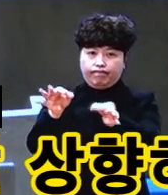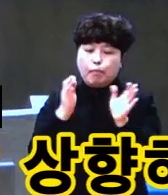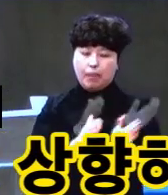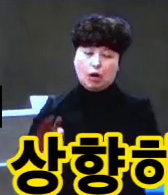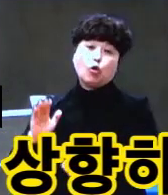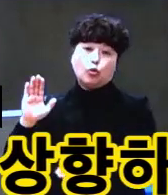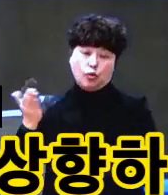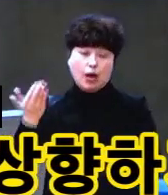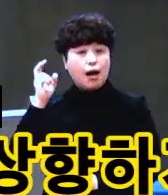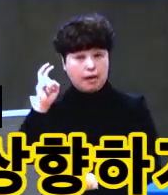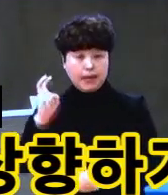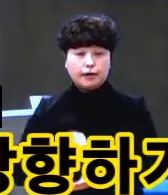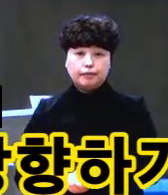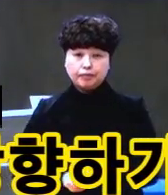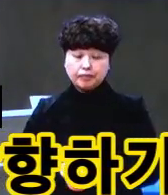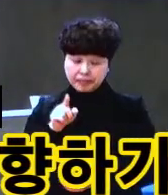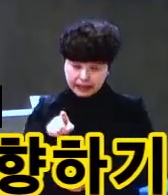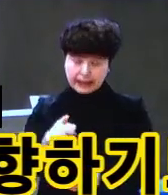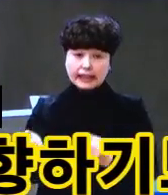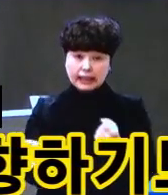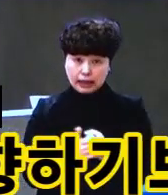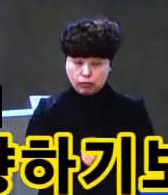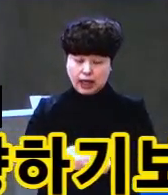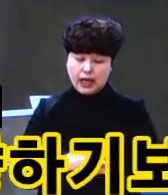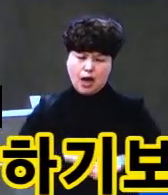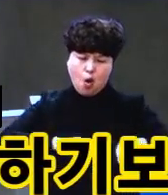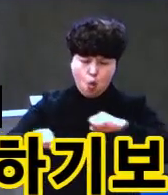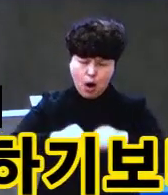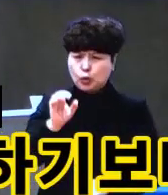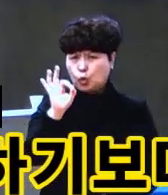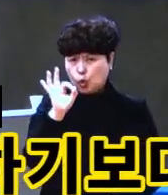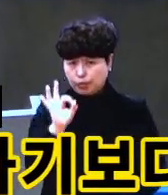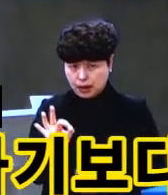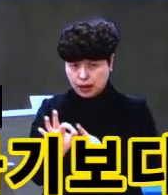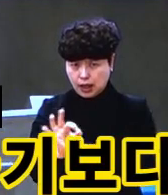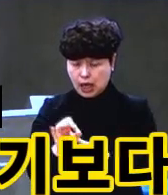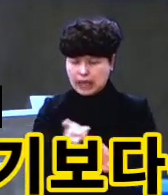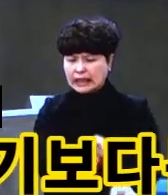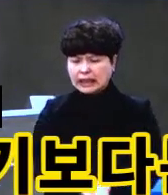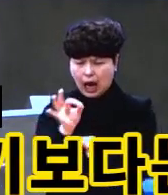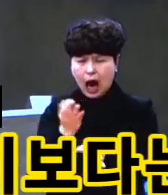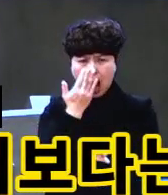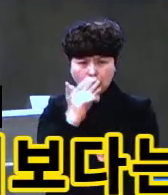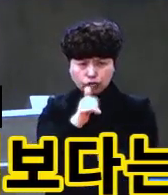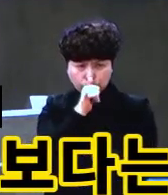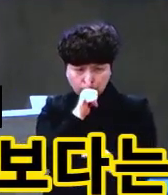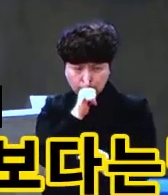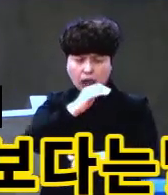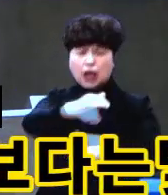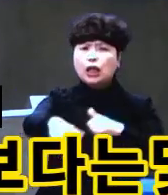봅니다. 이에 따라 의정활동비를 상향할 수 있는 여건이